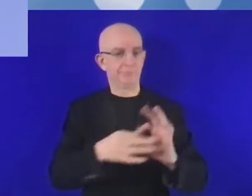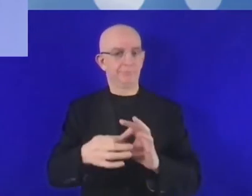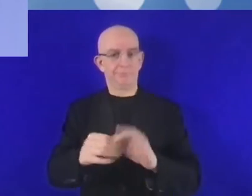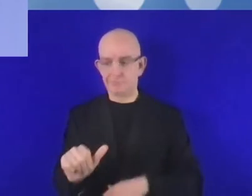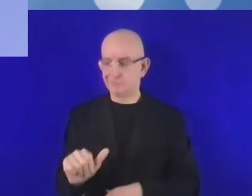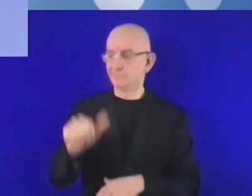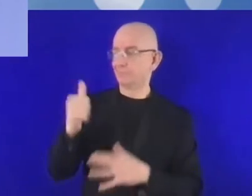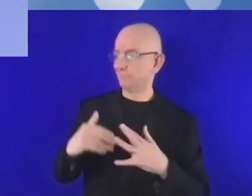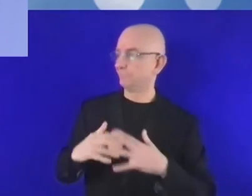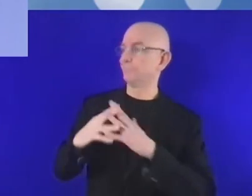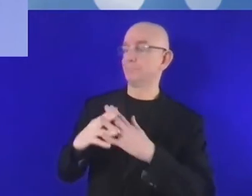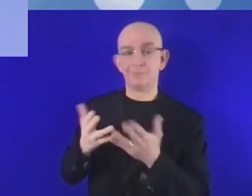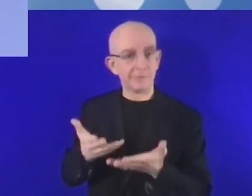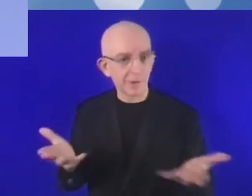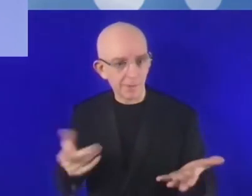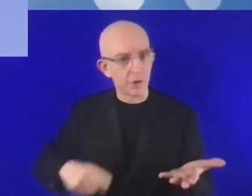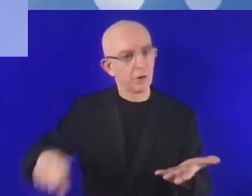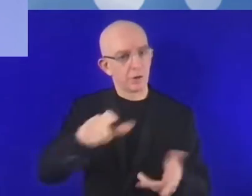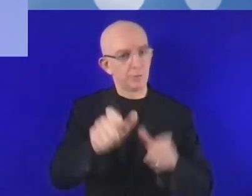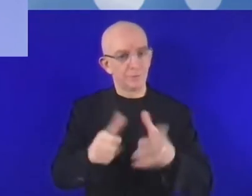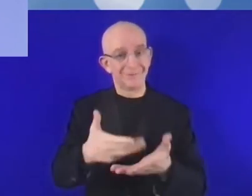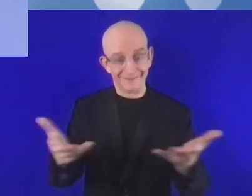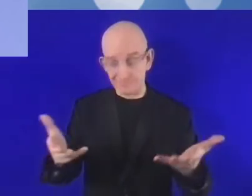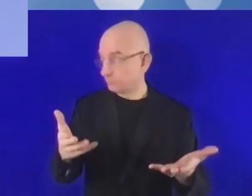проекты, которые были начаты